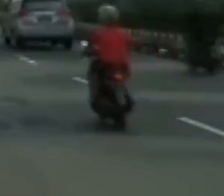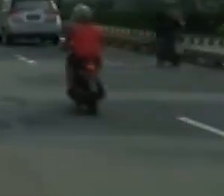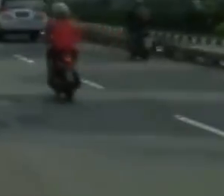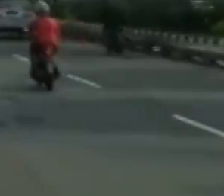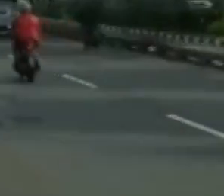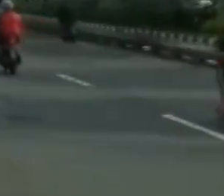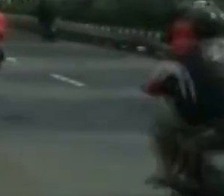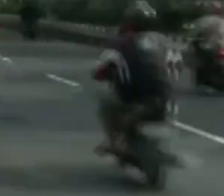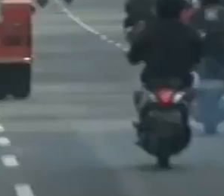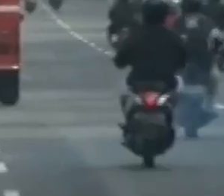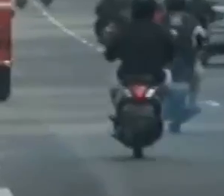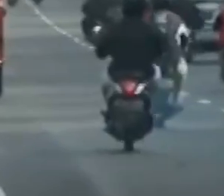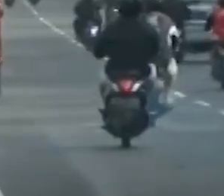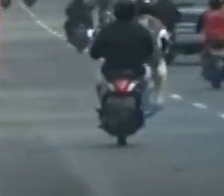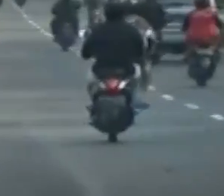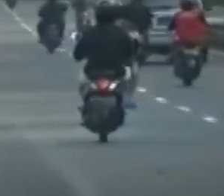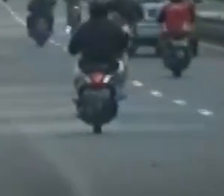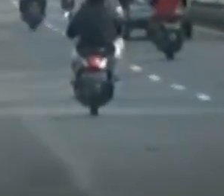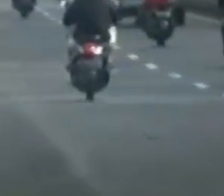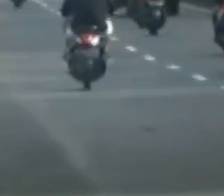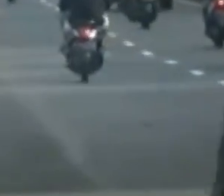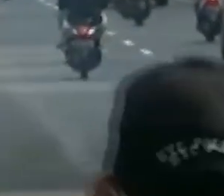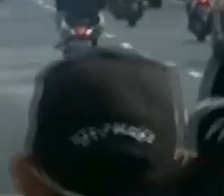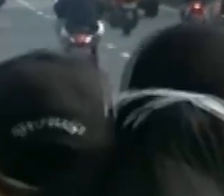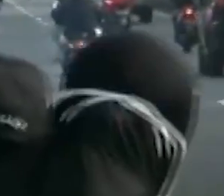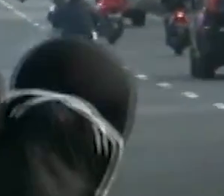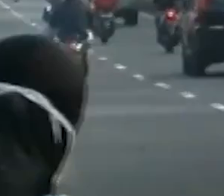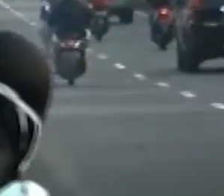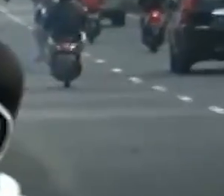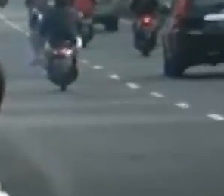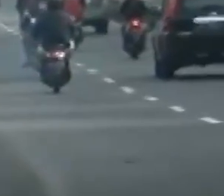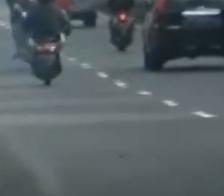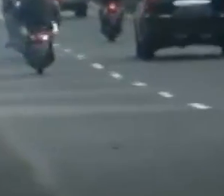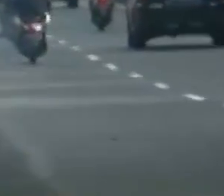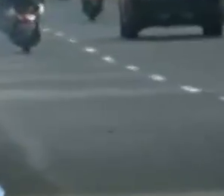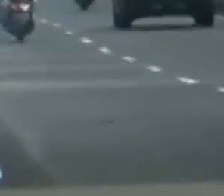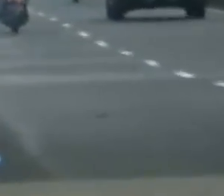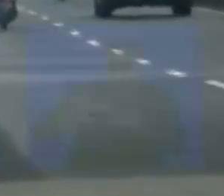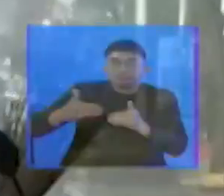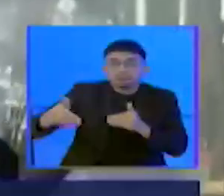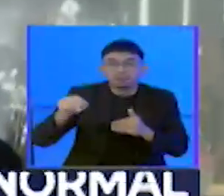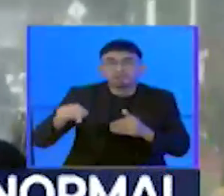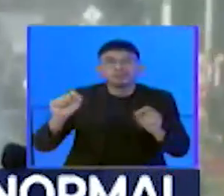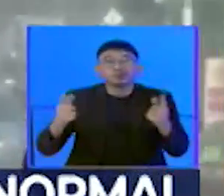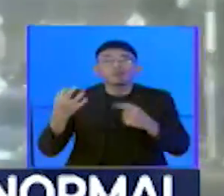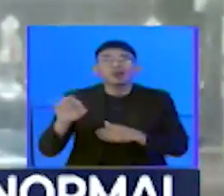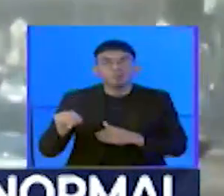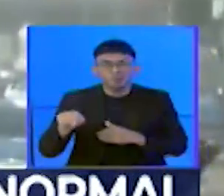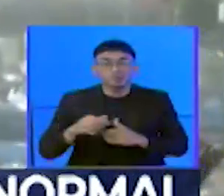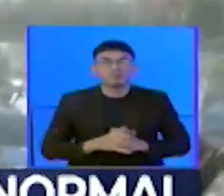Damkar Jakarta Timur mengatakan penyemprotan Jalan penerapan tatanan hidup baru atau informal